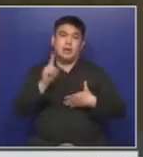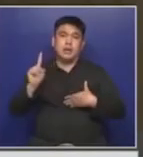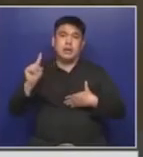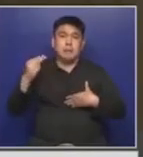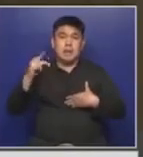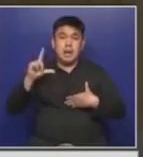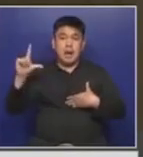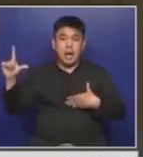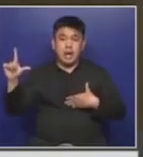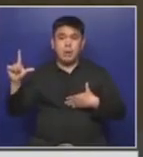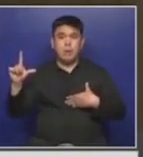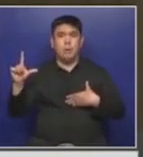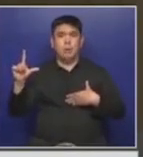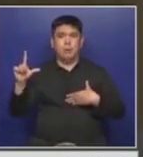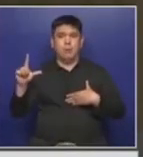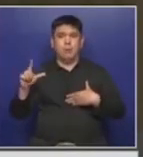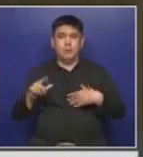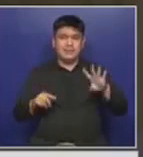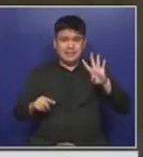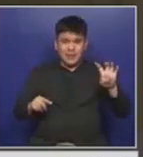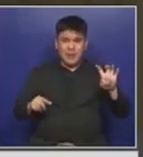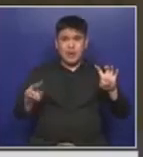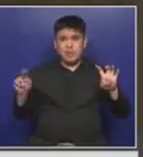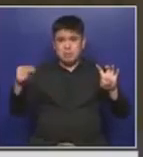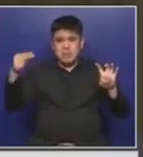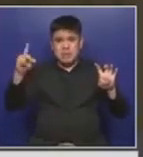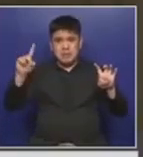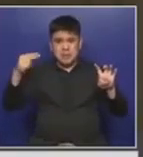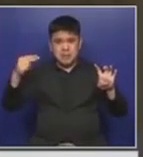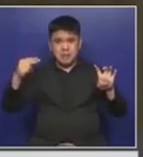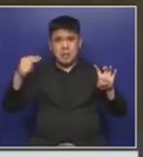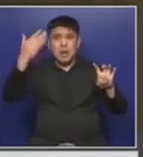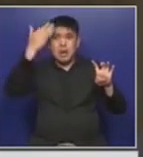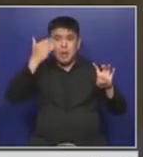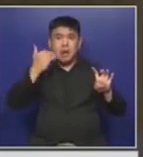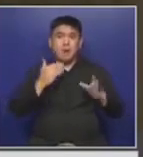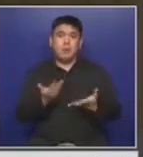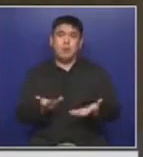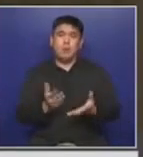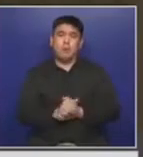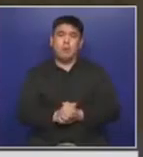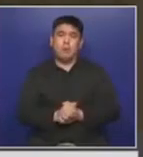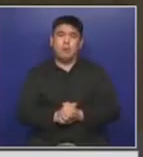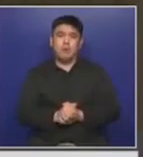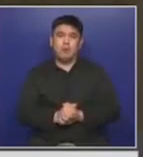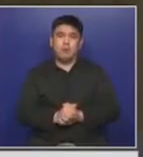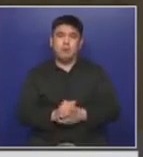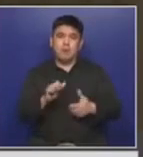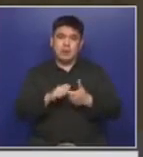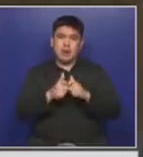าทจาก400นี่มาเป็น 10,000 เนี่ยถ้าเป็นตลาดหลักทรัพย์เนี่ยนะครับคงเป็นเรื่องใหญ่โตนะ